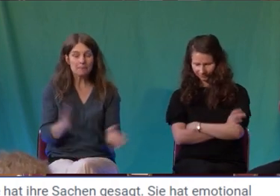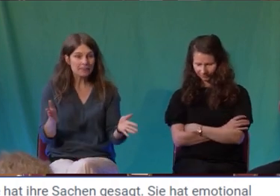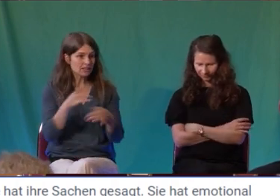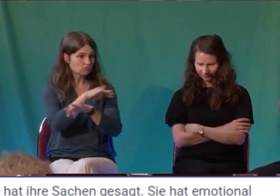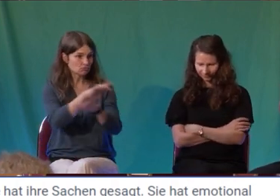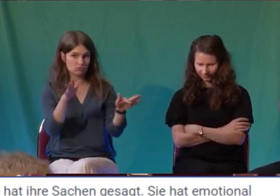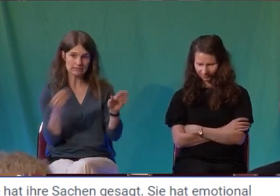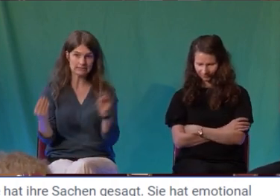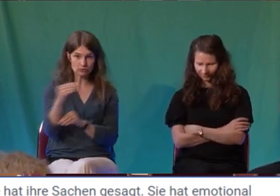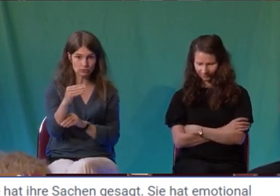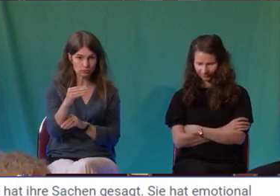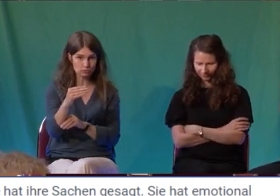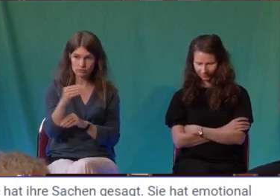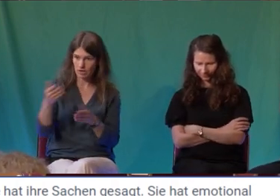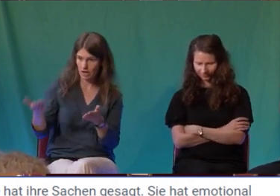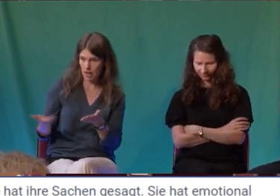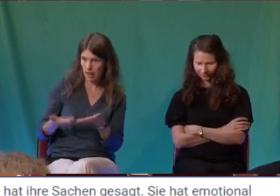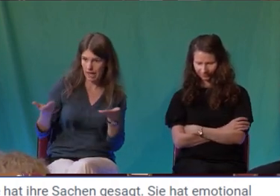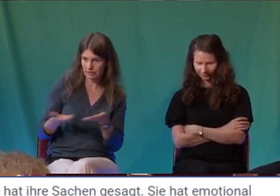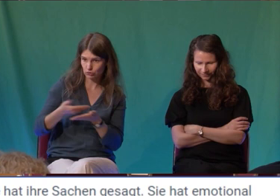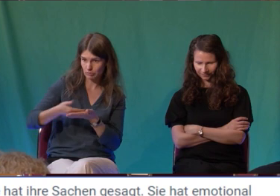Ergänzung in leichter Sprache